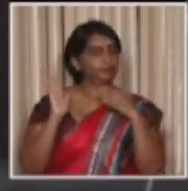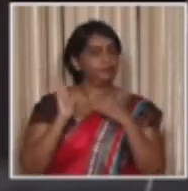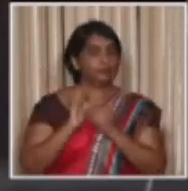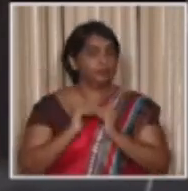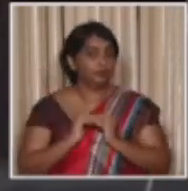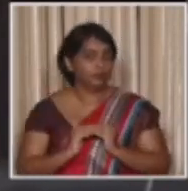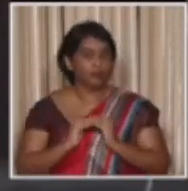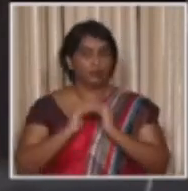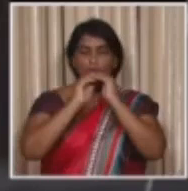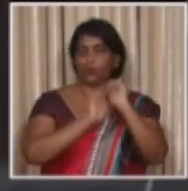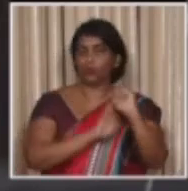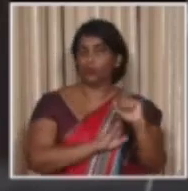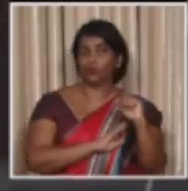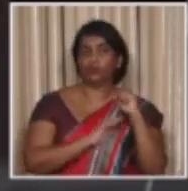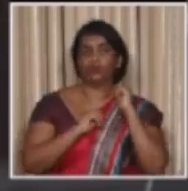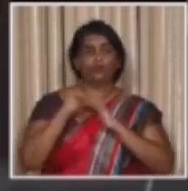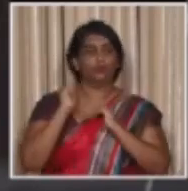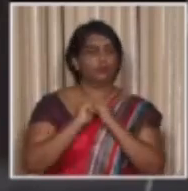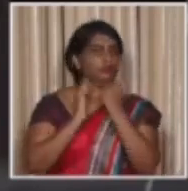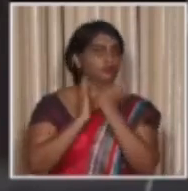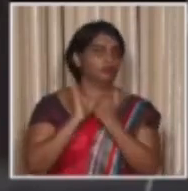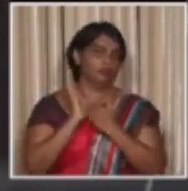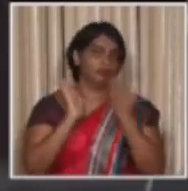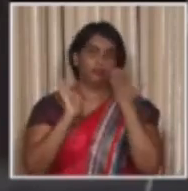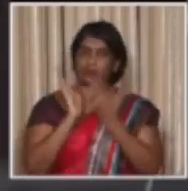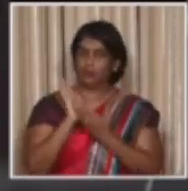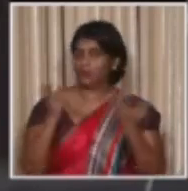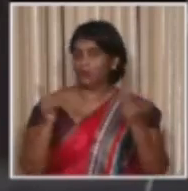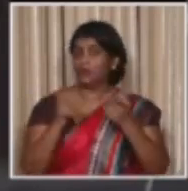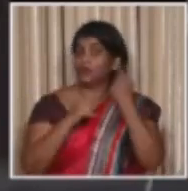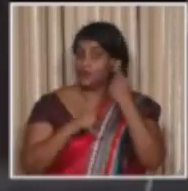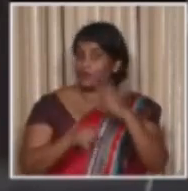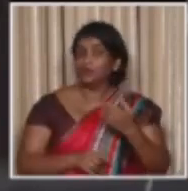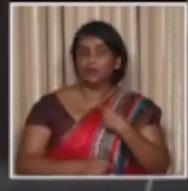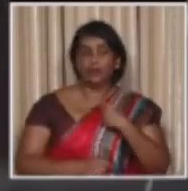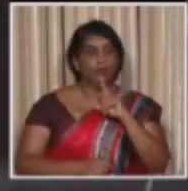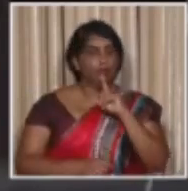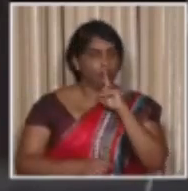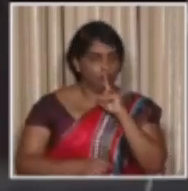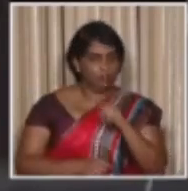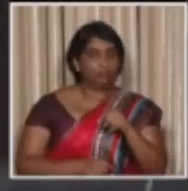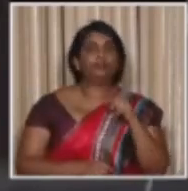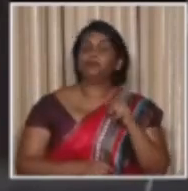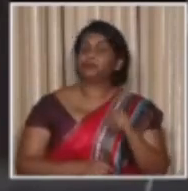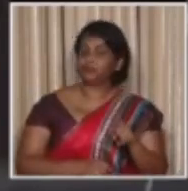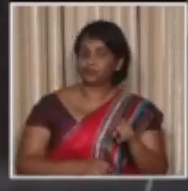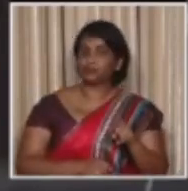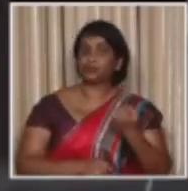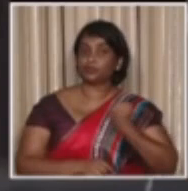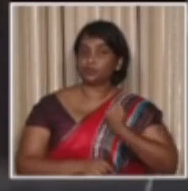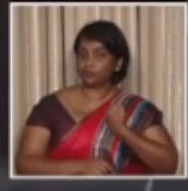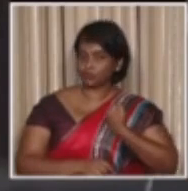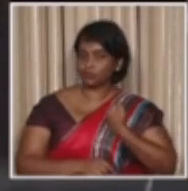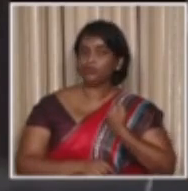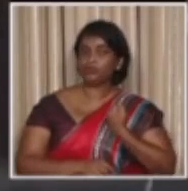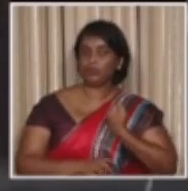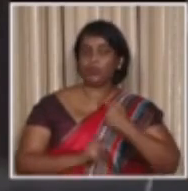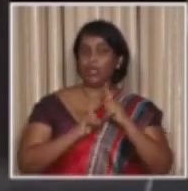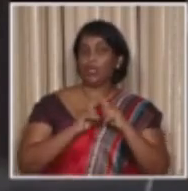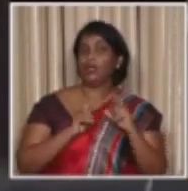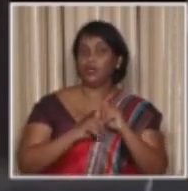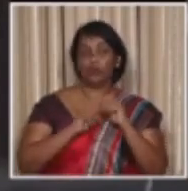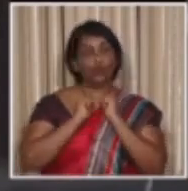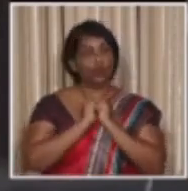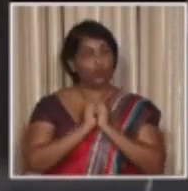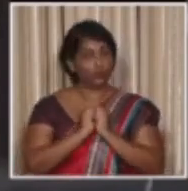ඉස්සරහට ගැනීමේ ශක්තිමත් කිරීමේ වැඩපිළිවෙලක් අපි මේක දකින්නේ නැහැ. ඒ හින්දා අපි කියනවා මේකට වෛද්‍ය අධ්‍යාපන හා